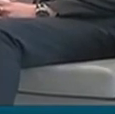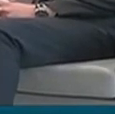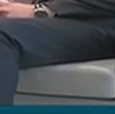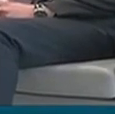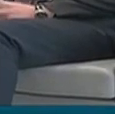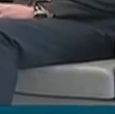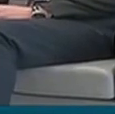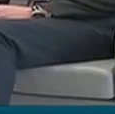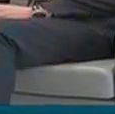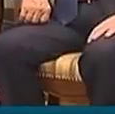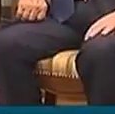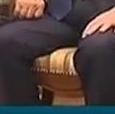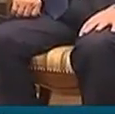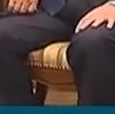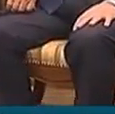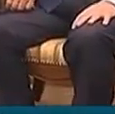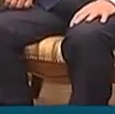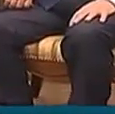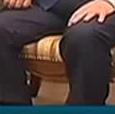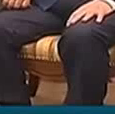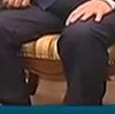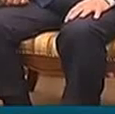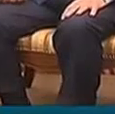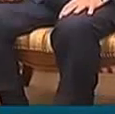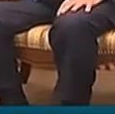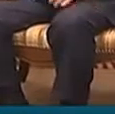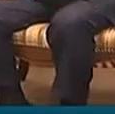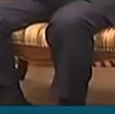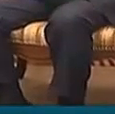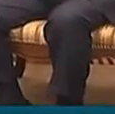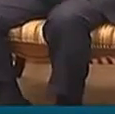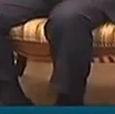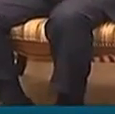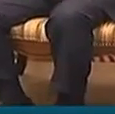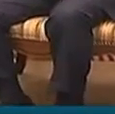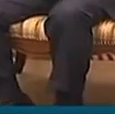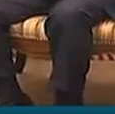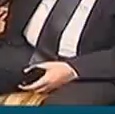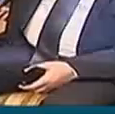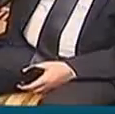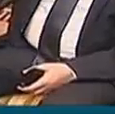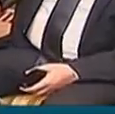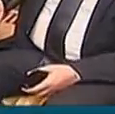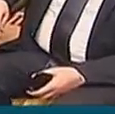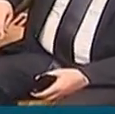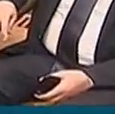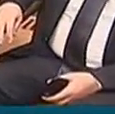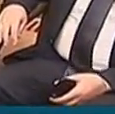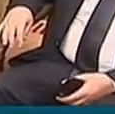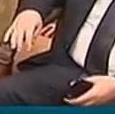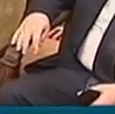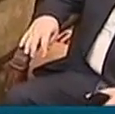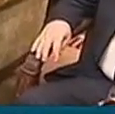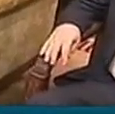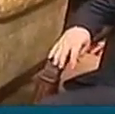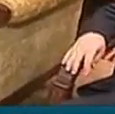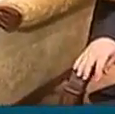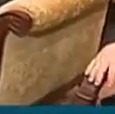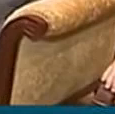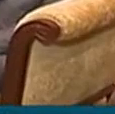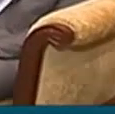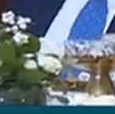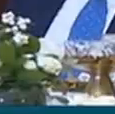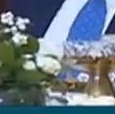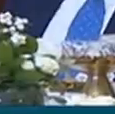الاختصاصيين المستقلين عن الأحزاب والقوى السياسية للقيام بالإصلاحات اللازمة لإنقاذ لبنان. كانت عملية